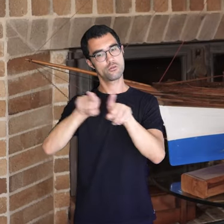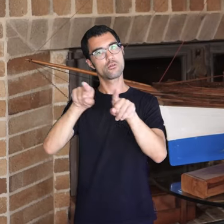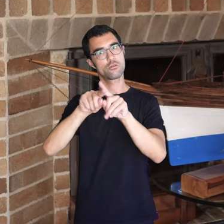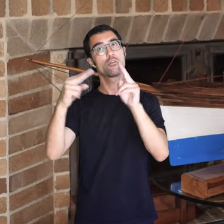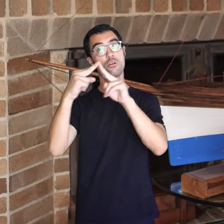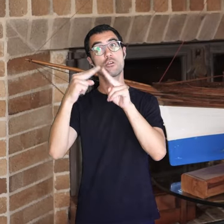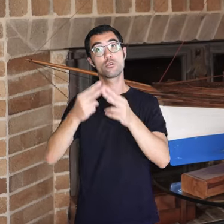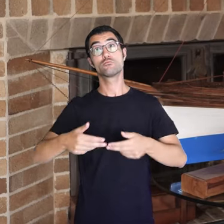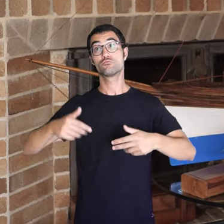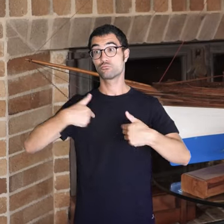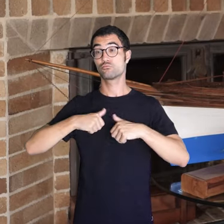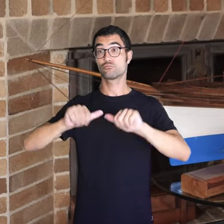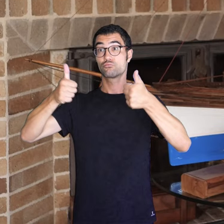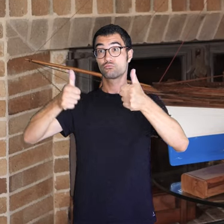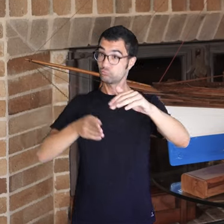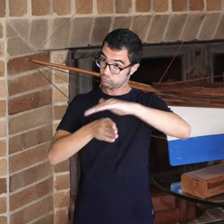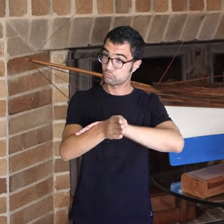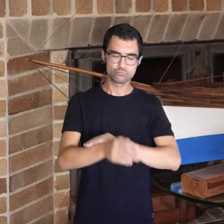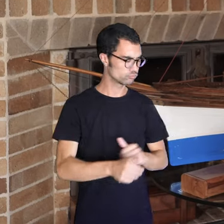que tenies permís,